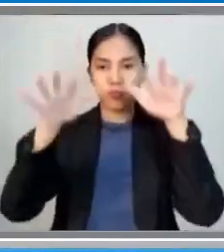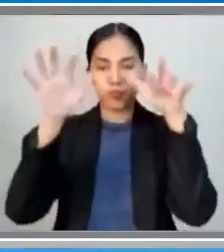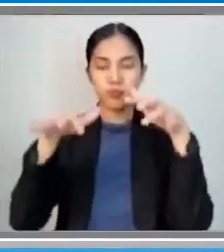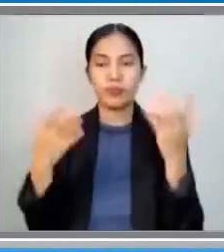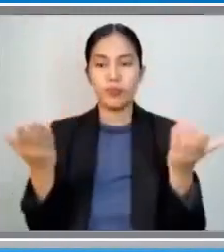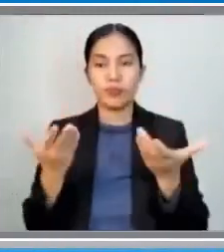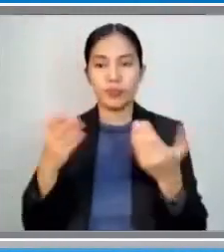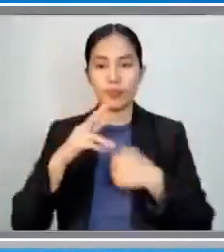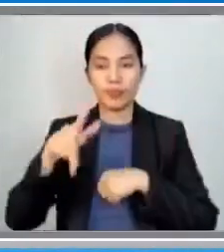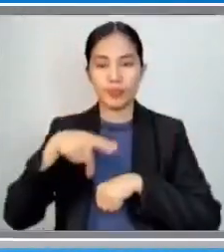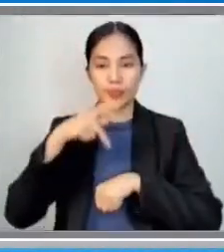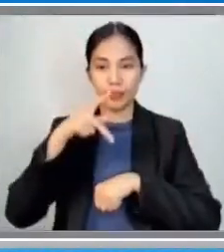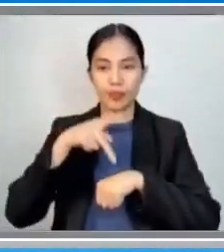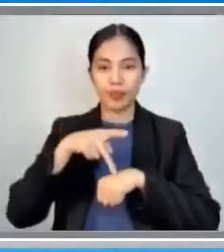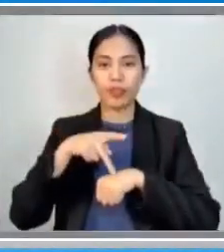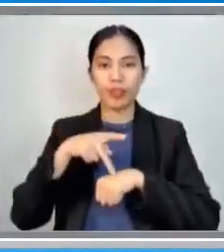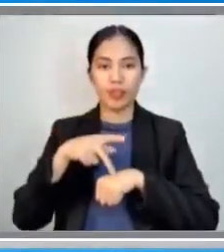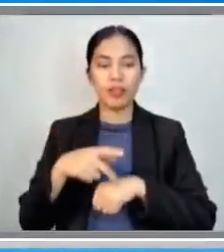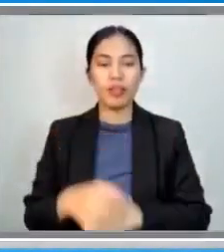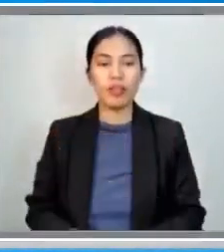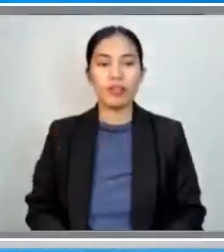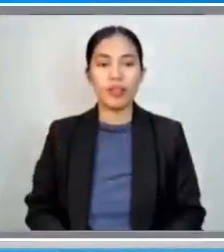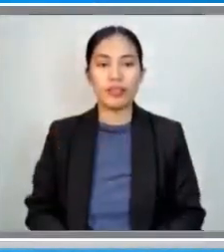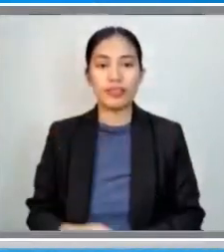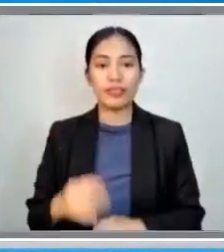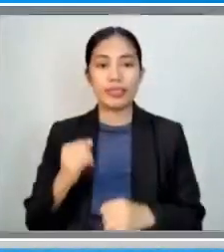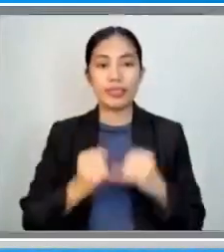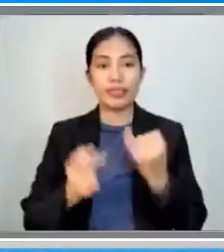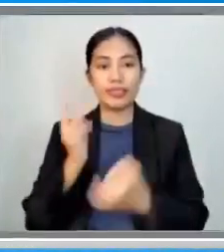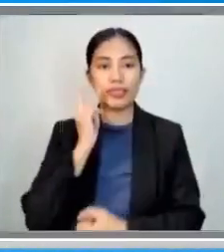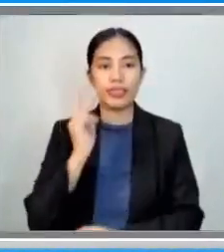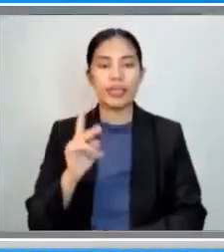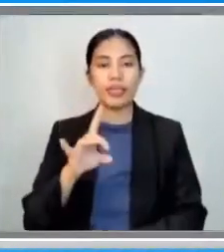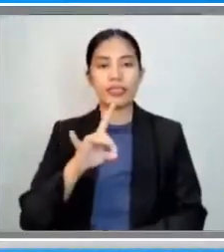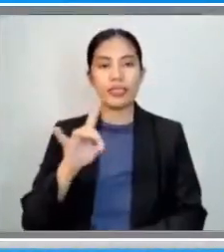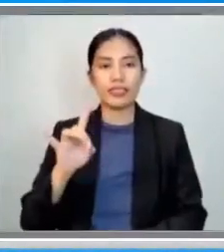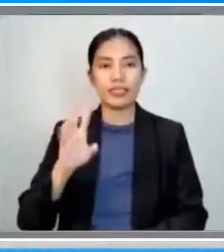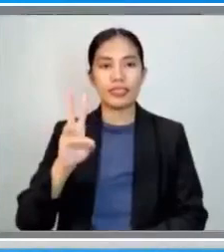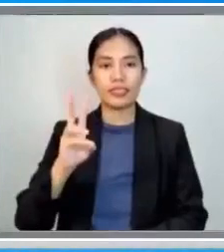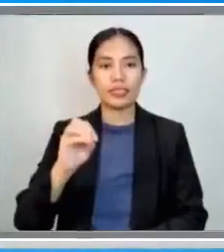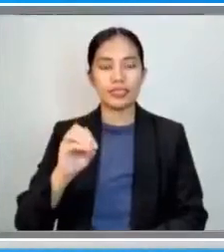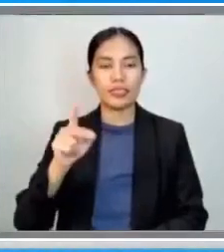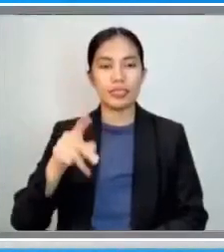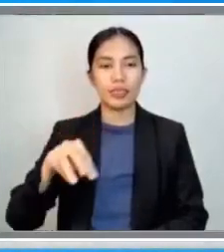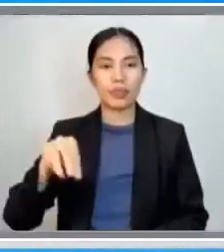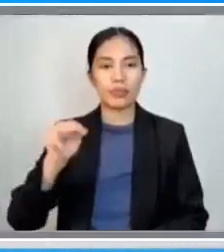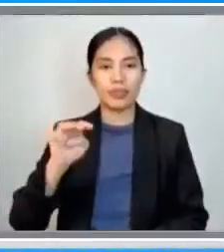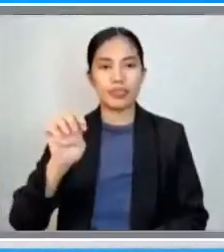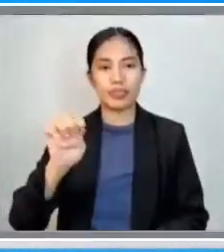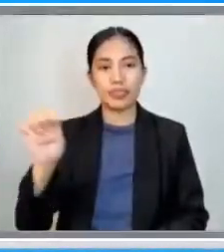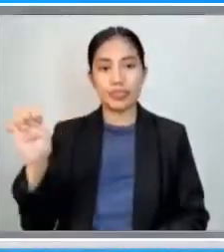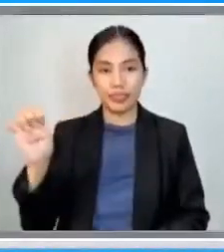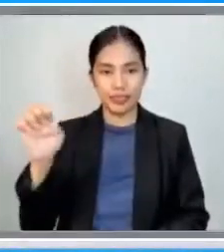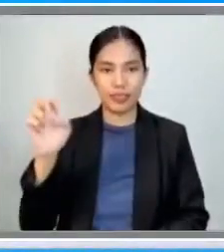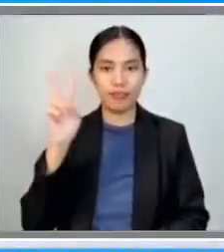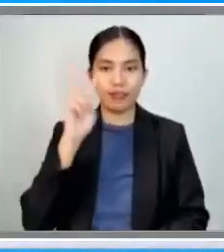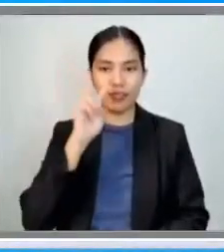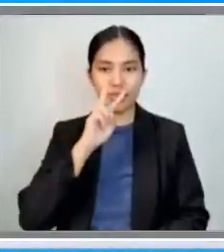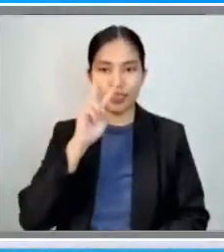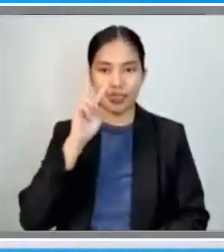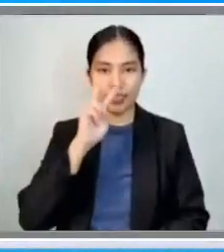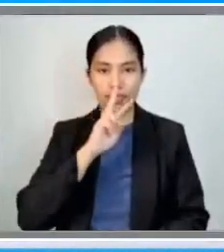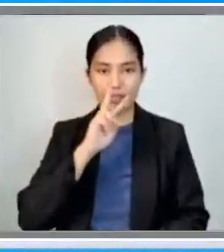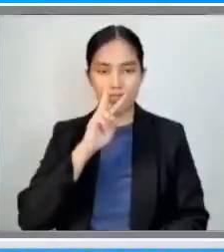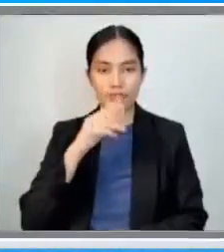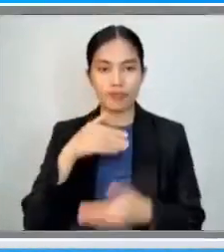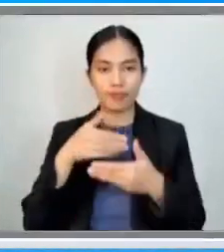isang LPA sa layong 860 kilometers silangan ng Eastern Visayas. Habang ang pangalawang low pressure